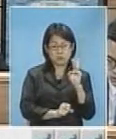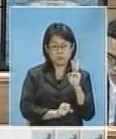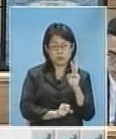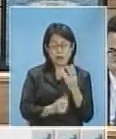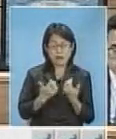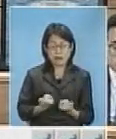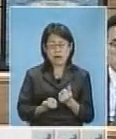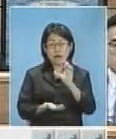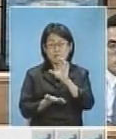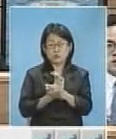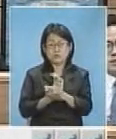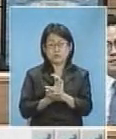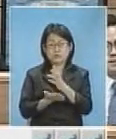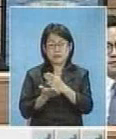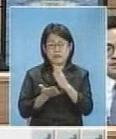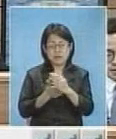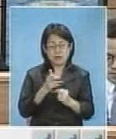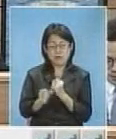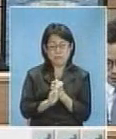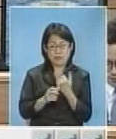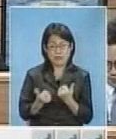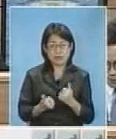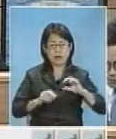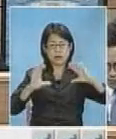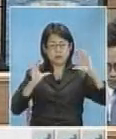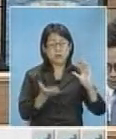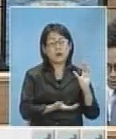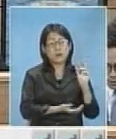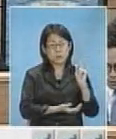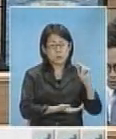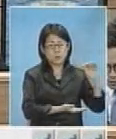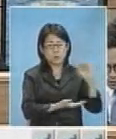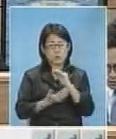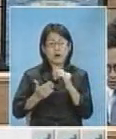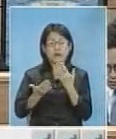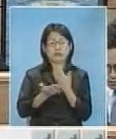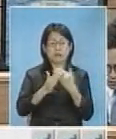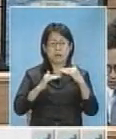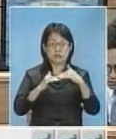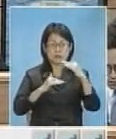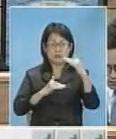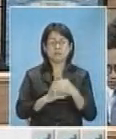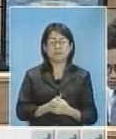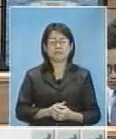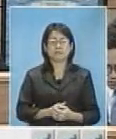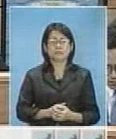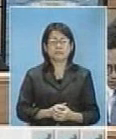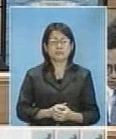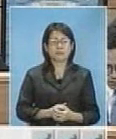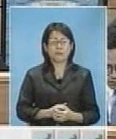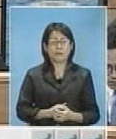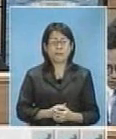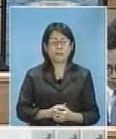ณนี้ก็คือรัฐบาลจะกู้ยืมเงินเกินเพดานที่มีการกำหนดไว้ตามกฎหมาย